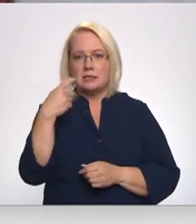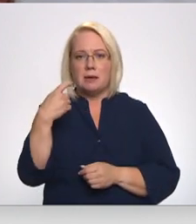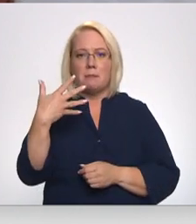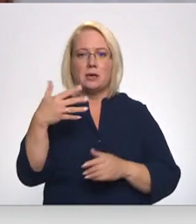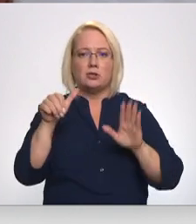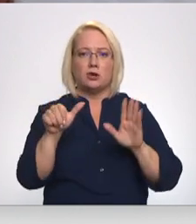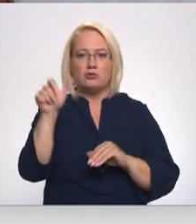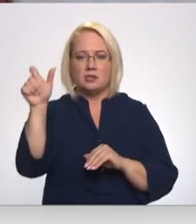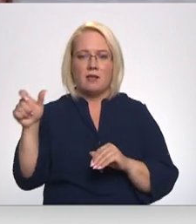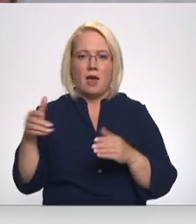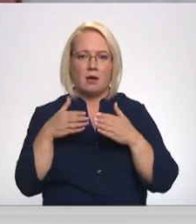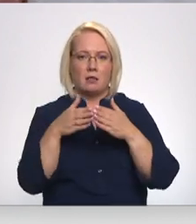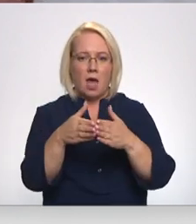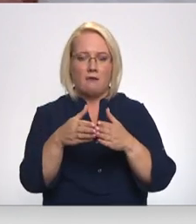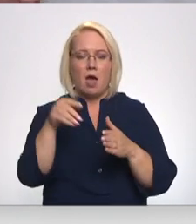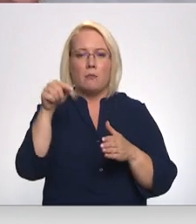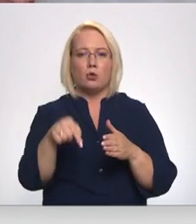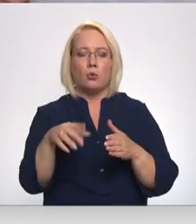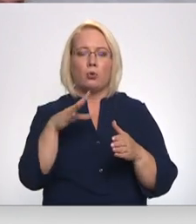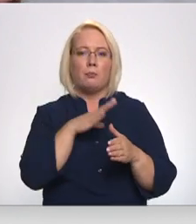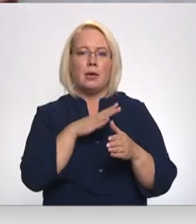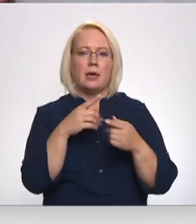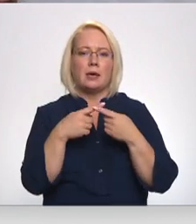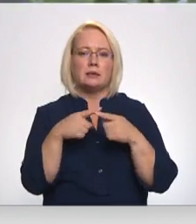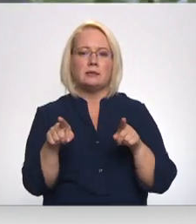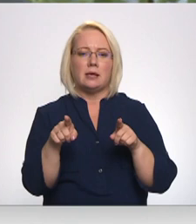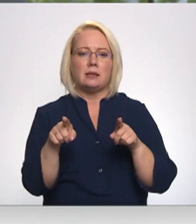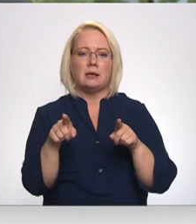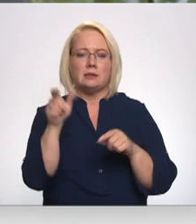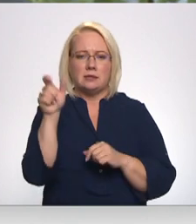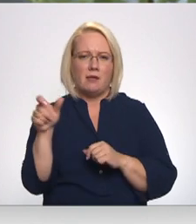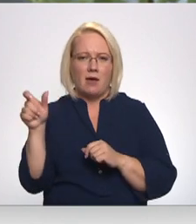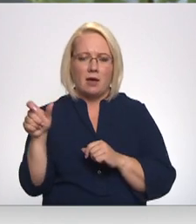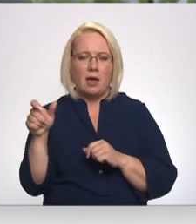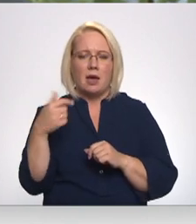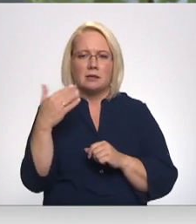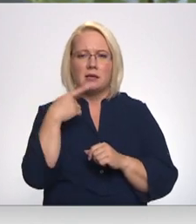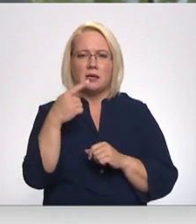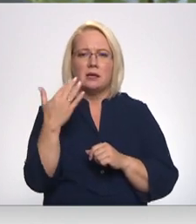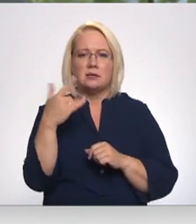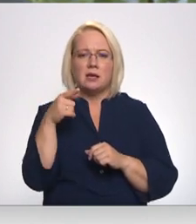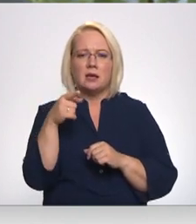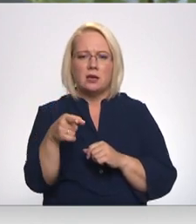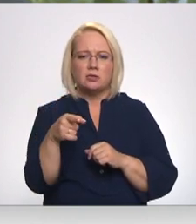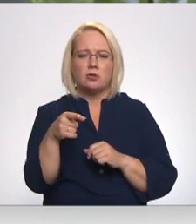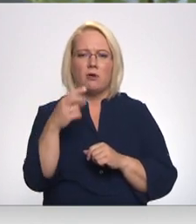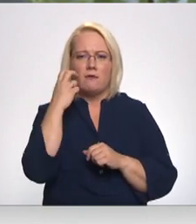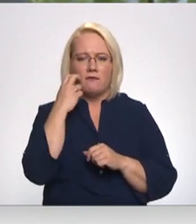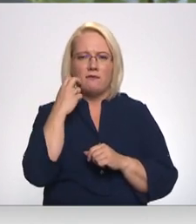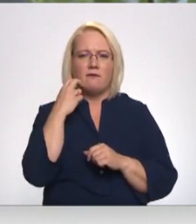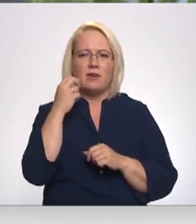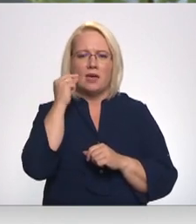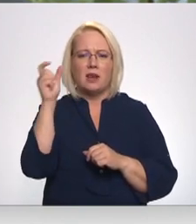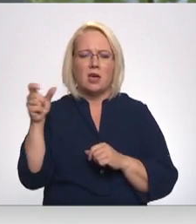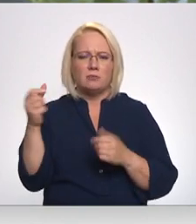156 cilvēki, bet tur bija citām virsū. Es domāju, cik es tur bācēju, kā tur tie večeri bija